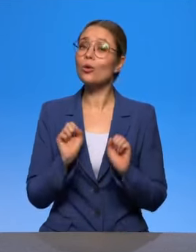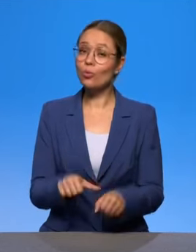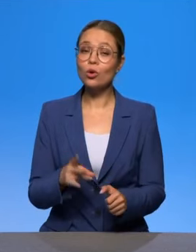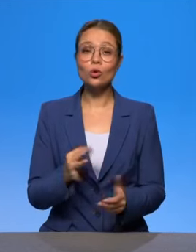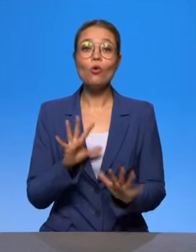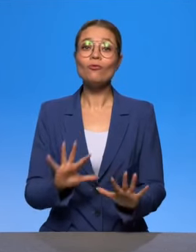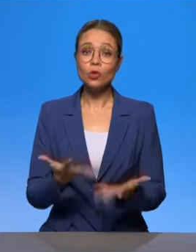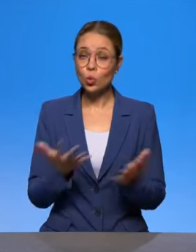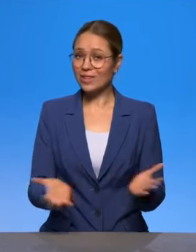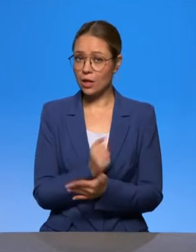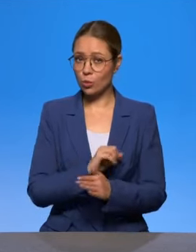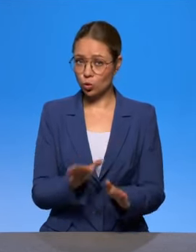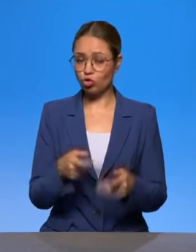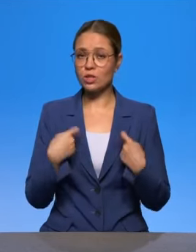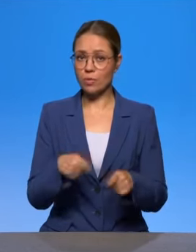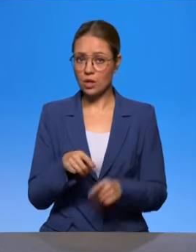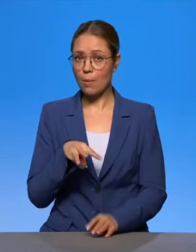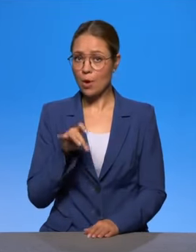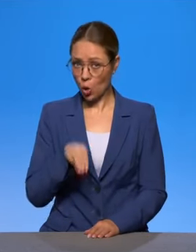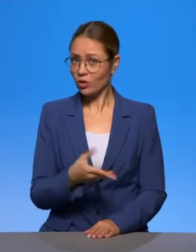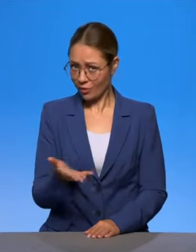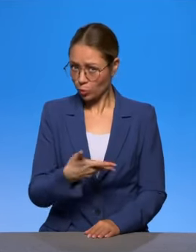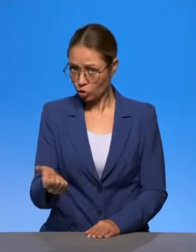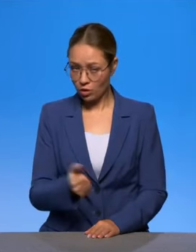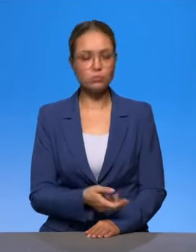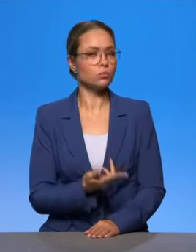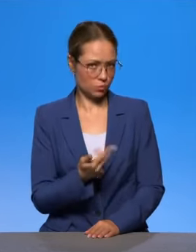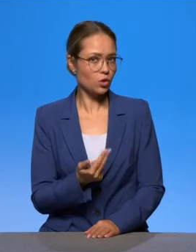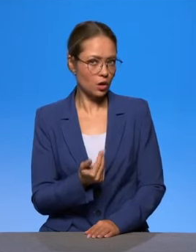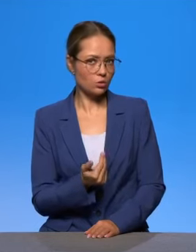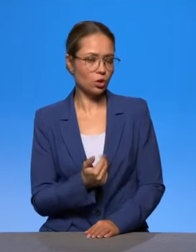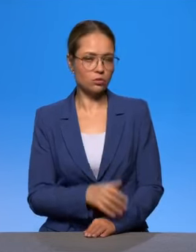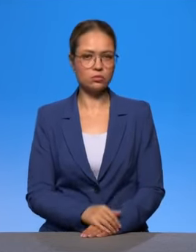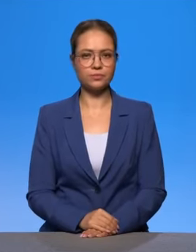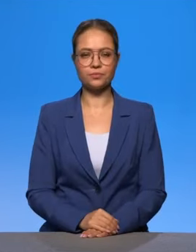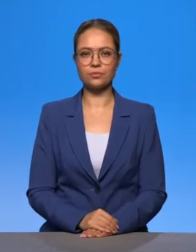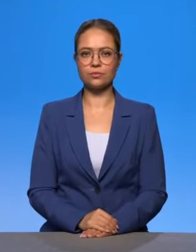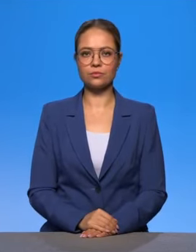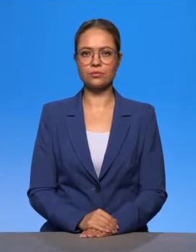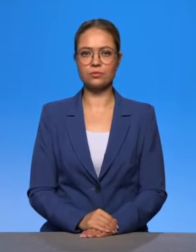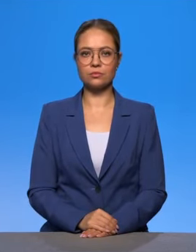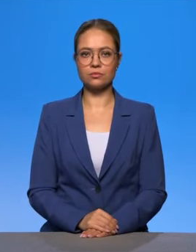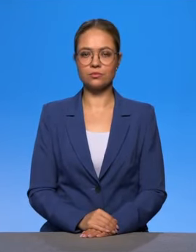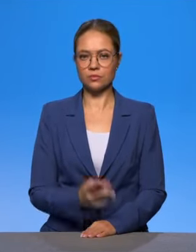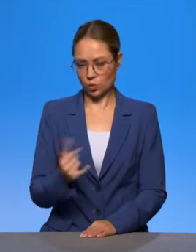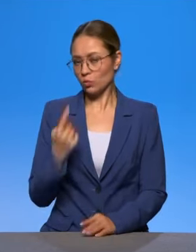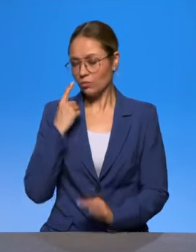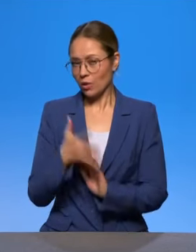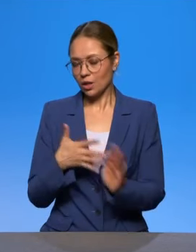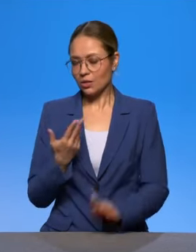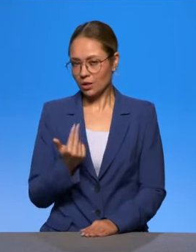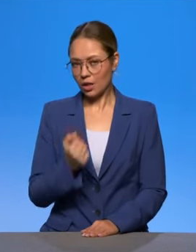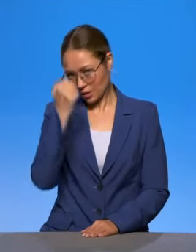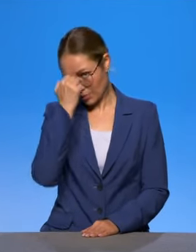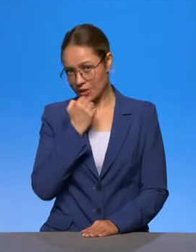получилось продать, МРОТ вы получаете. Да, да. Ну, понятно, да. Спасибо, Надежда,